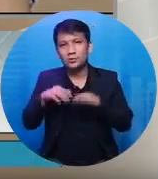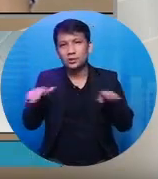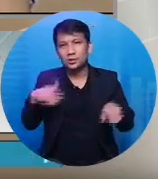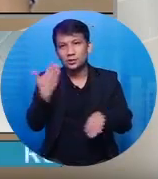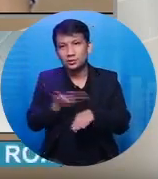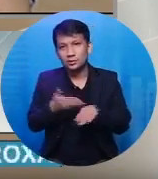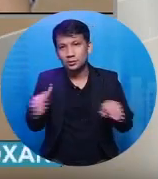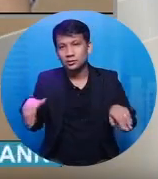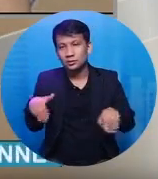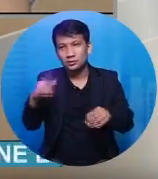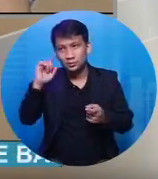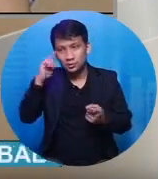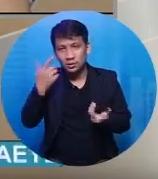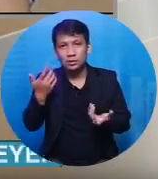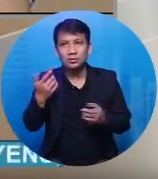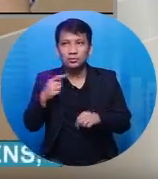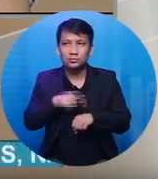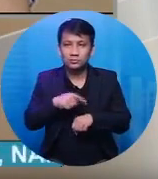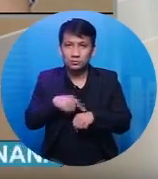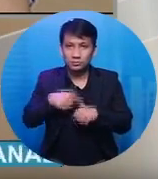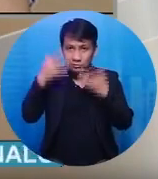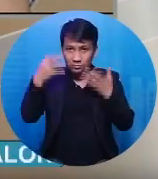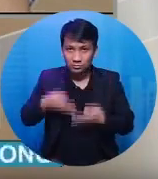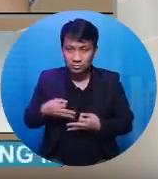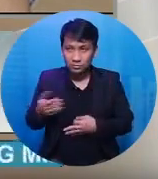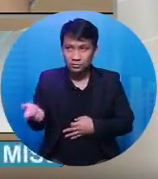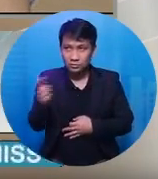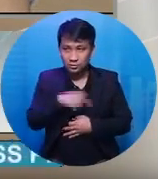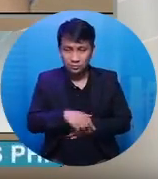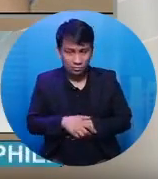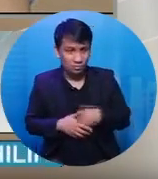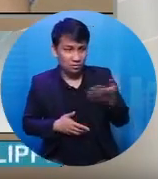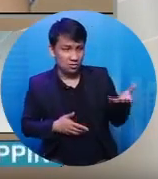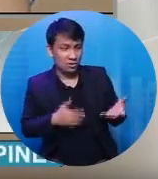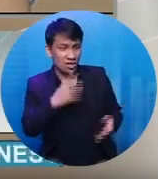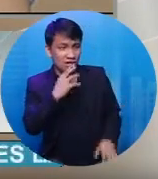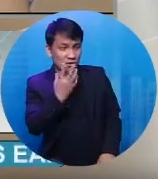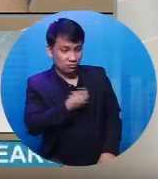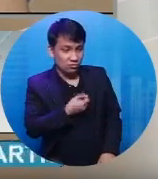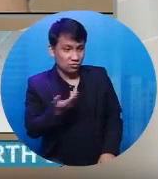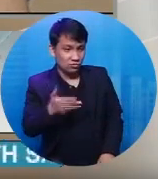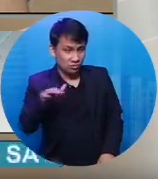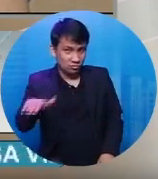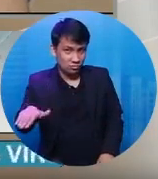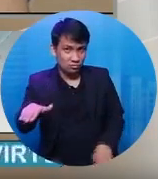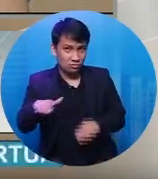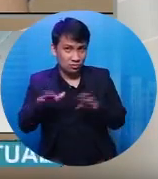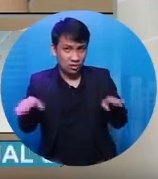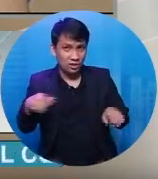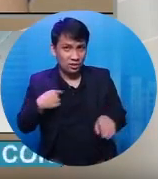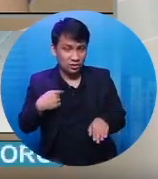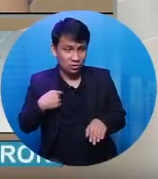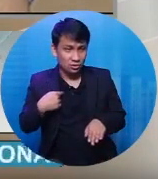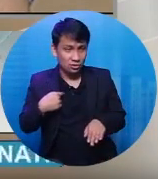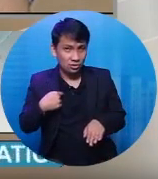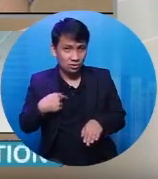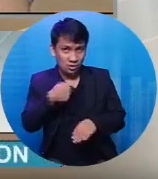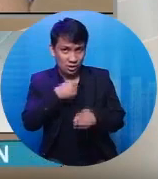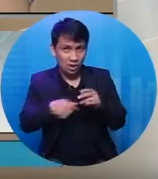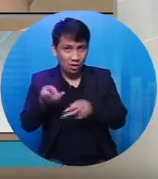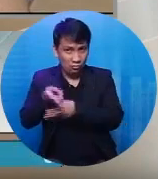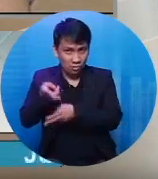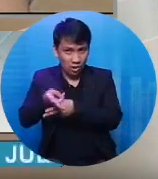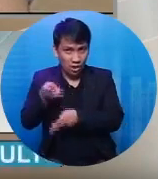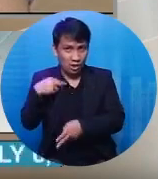dito ngayon. Ang decision natin ay napaka-importante. Sino ba nakasakit nag-ano sa mga bata? Di ba ako? Ikaw, nasaan